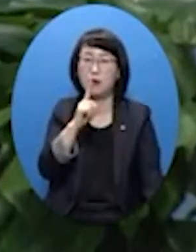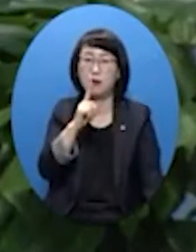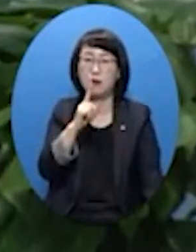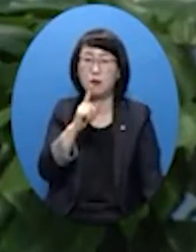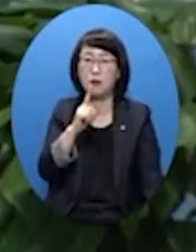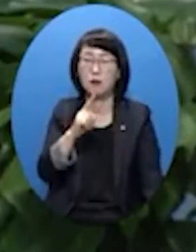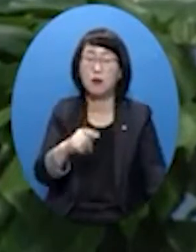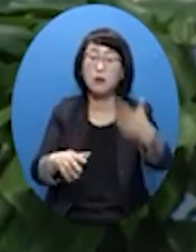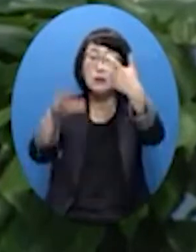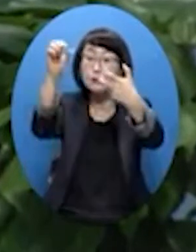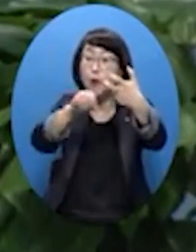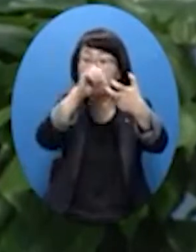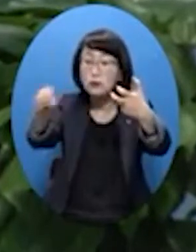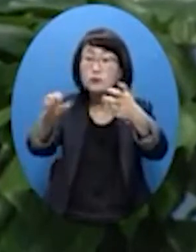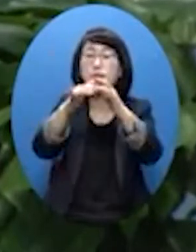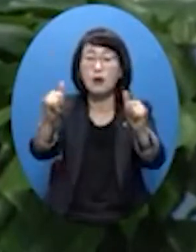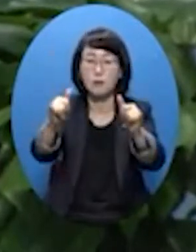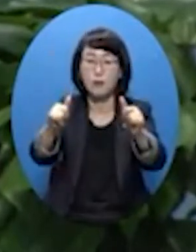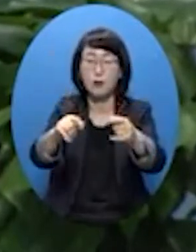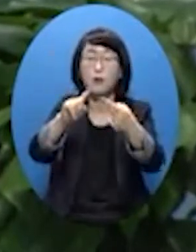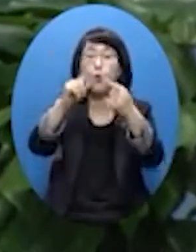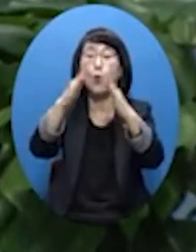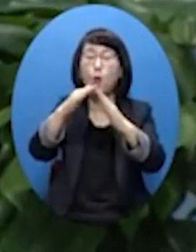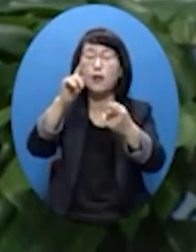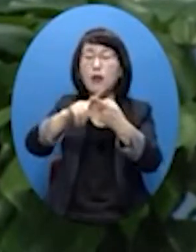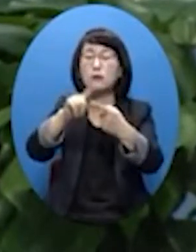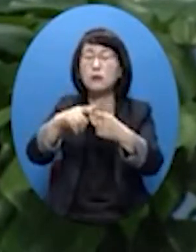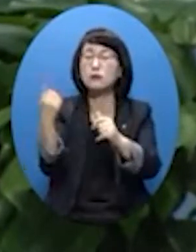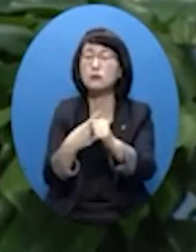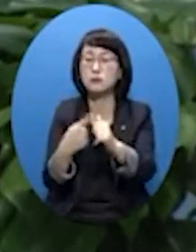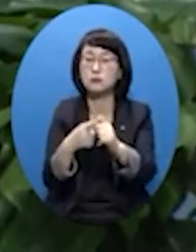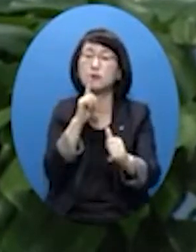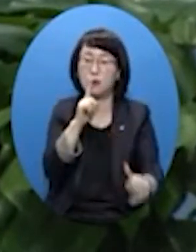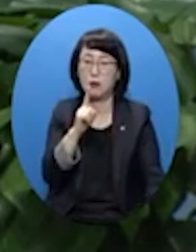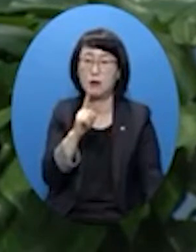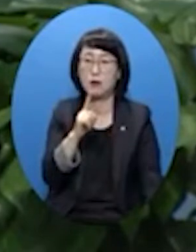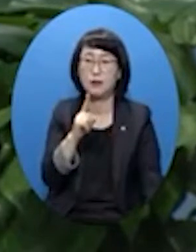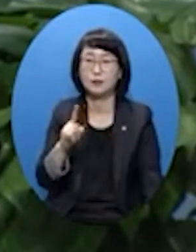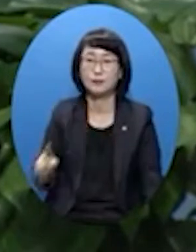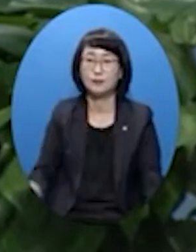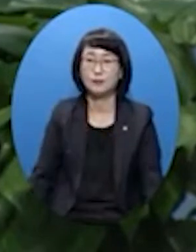70% 나 되는 사람들이 교회에 대한 불신을 갖고 있다는 보도가 나왔습니다